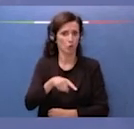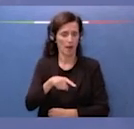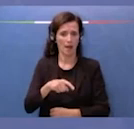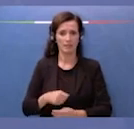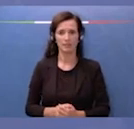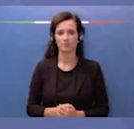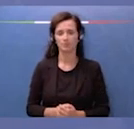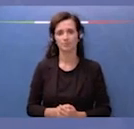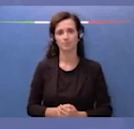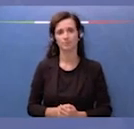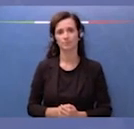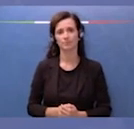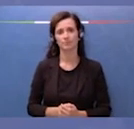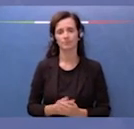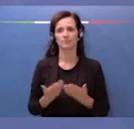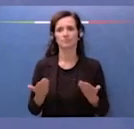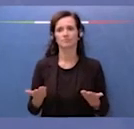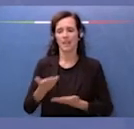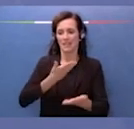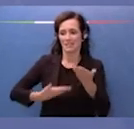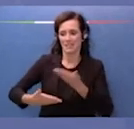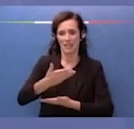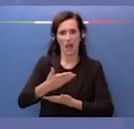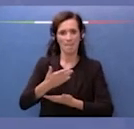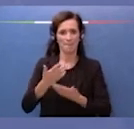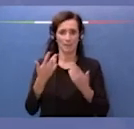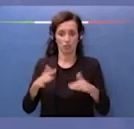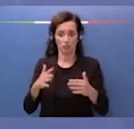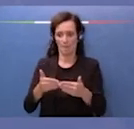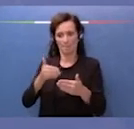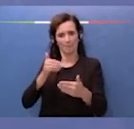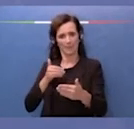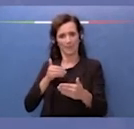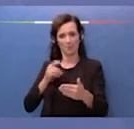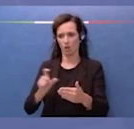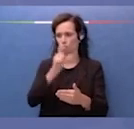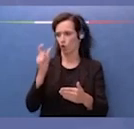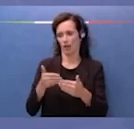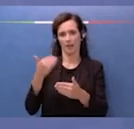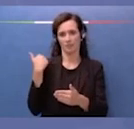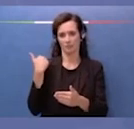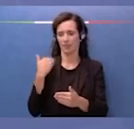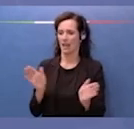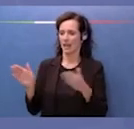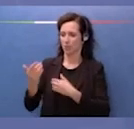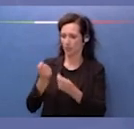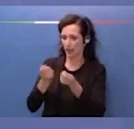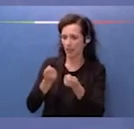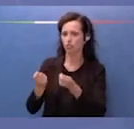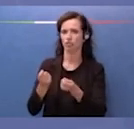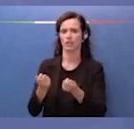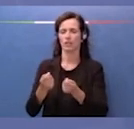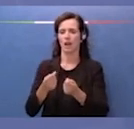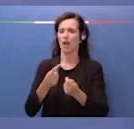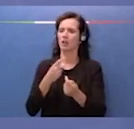il come dire gli scambi che sono avvenuti prima in nei giorni passati in cabina di regia che in